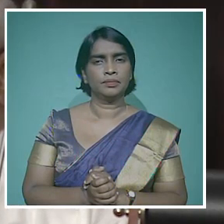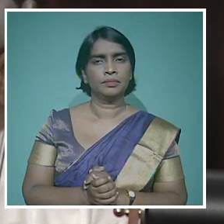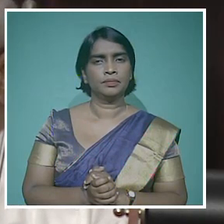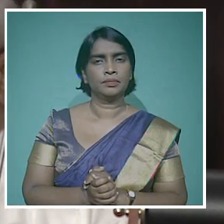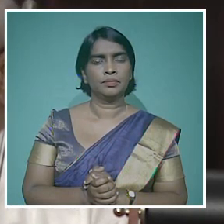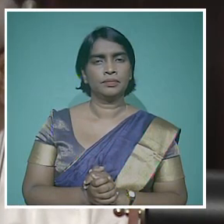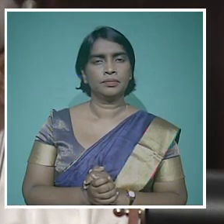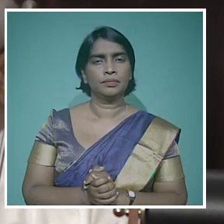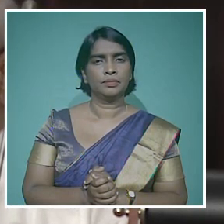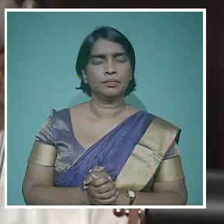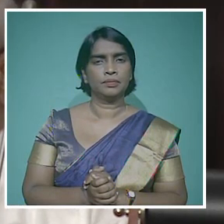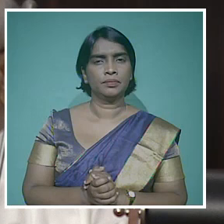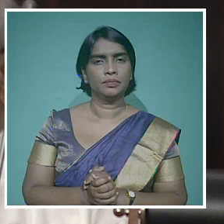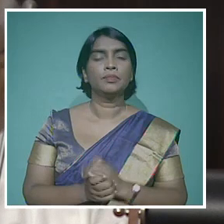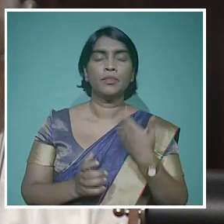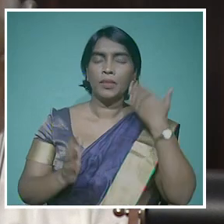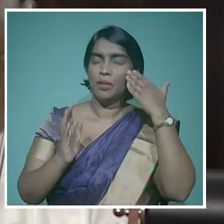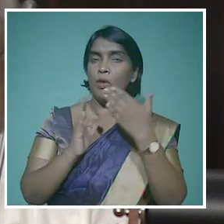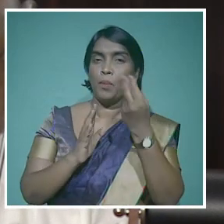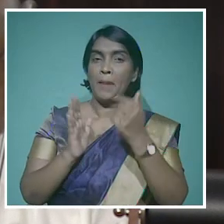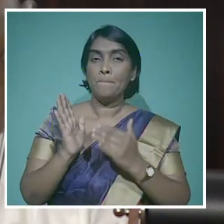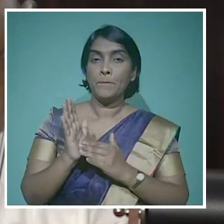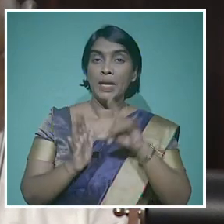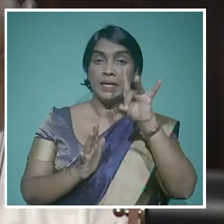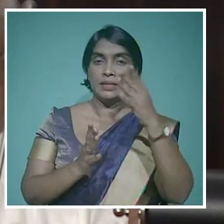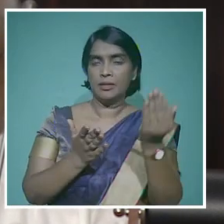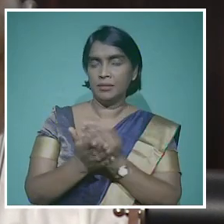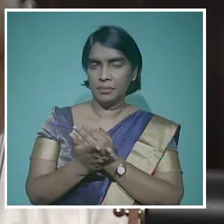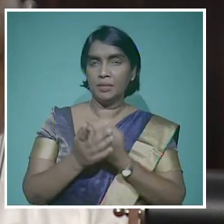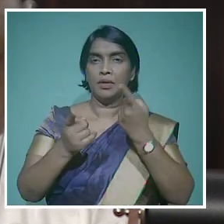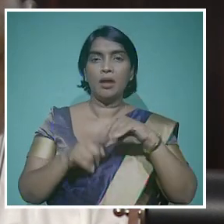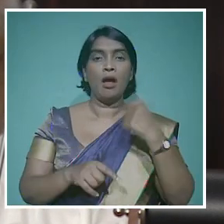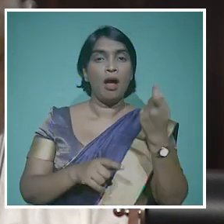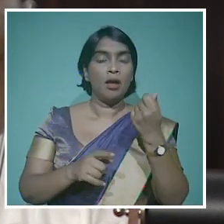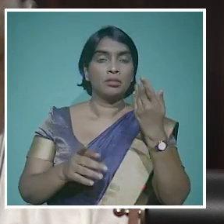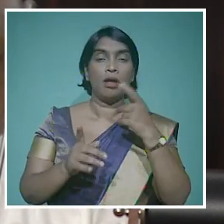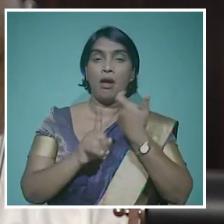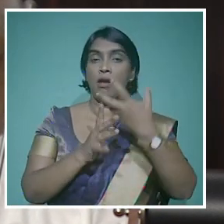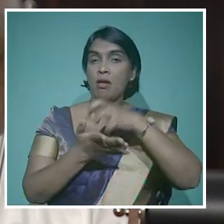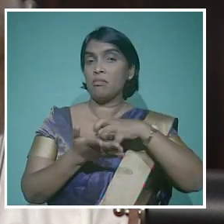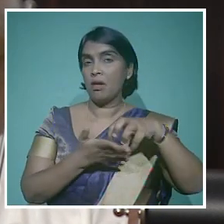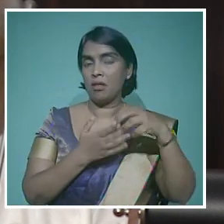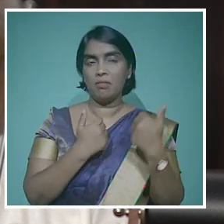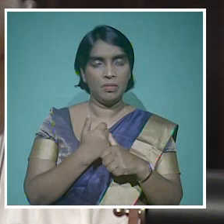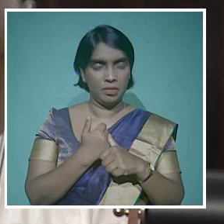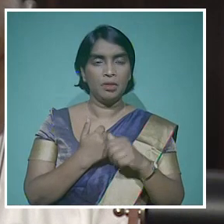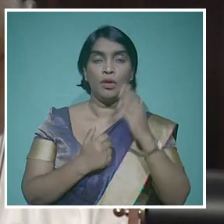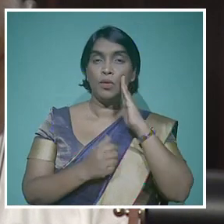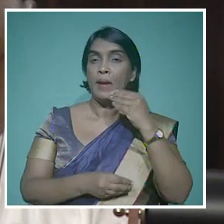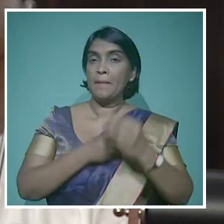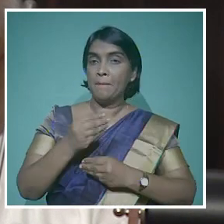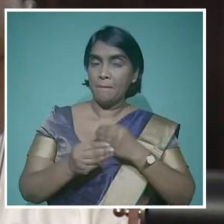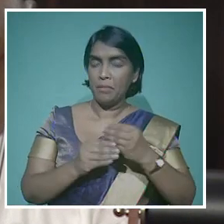ඒ සඳහා මම රුපියල් මිලියන 100ක් වෙන් කරනවා. ඊළඟට නව ආර්ථික කලාප ඇති කරන්න ඉන්නේ. විදේශ